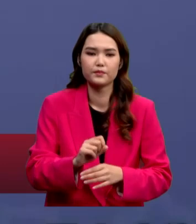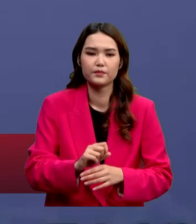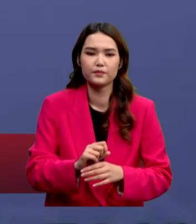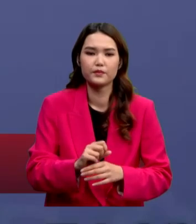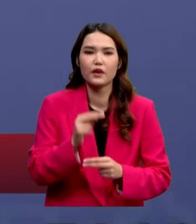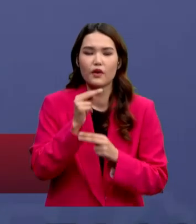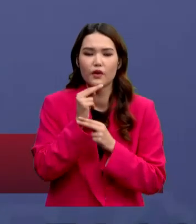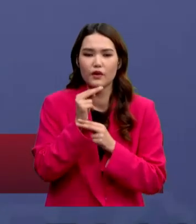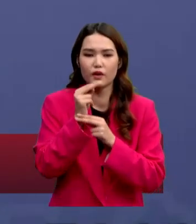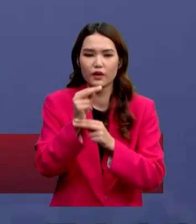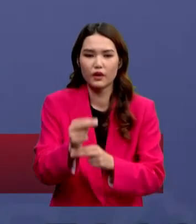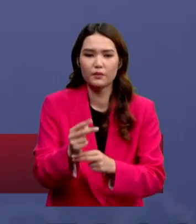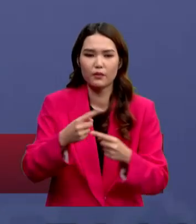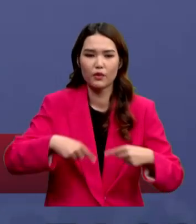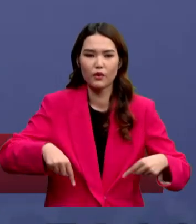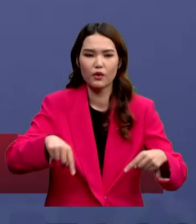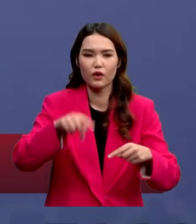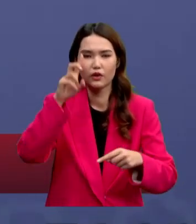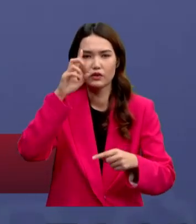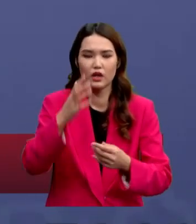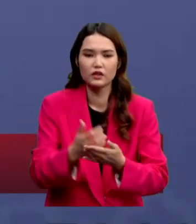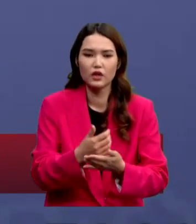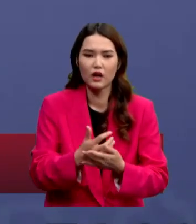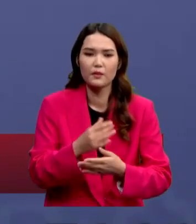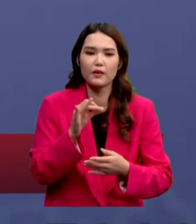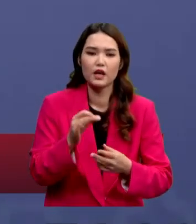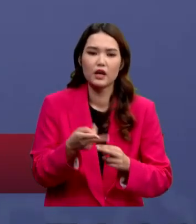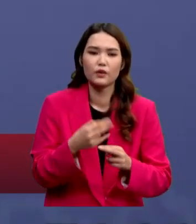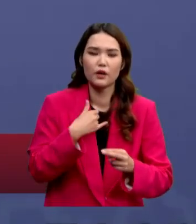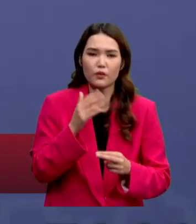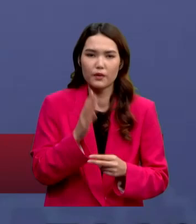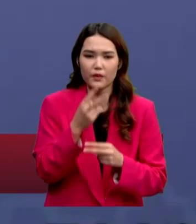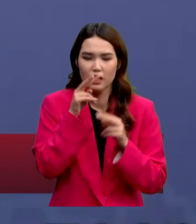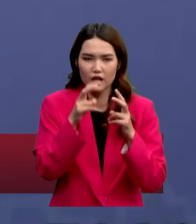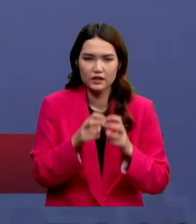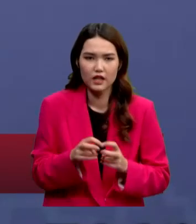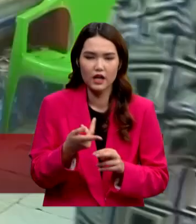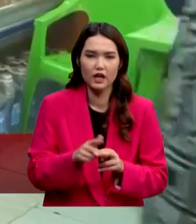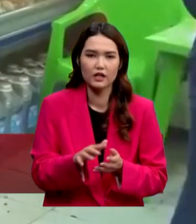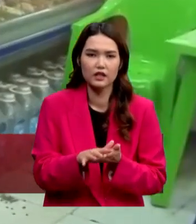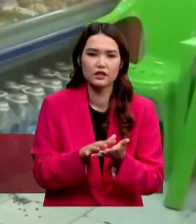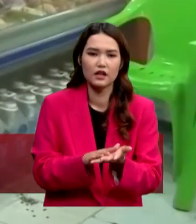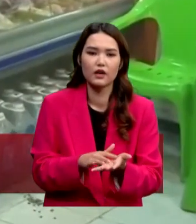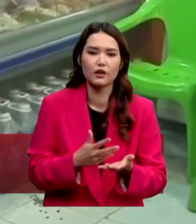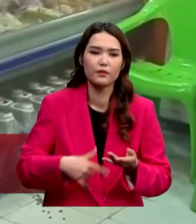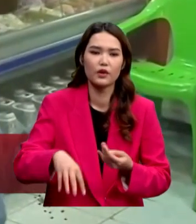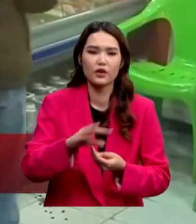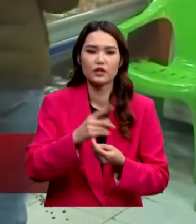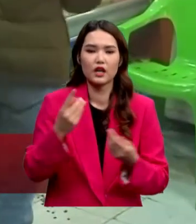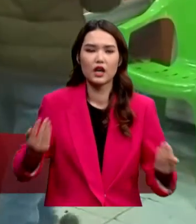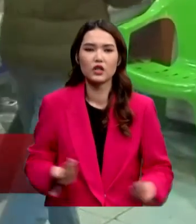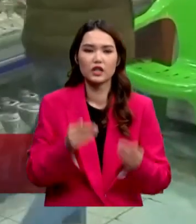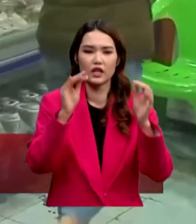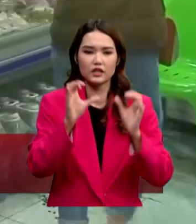как обращение в органы государственных доходов. И при этом мы будем рассматривать данное заявление. При обнаружении